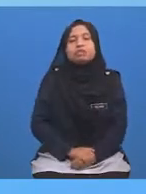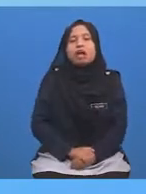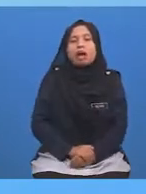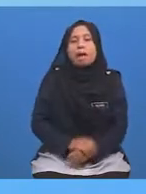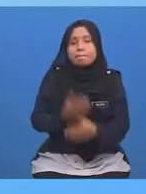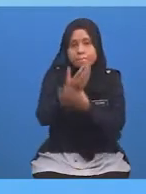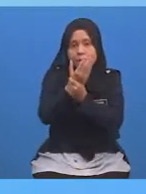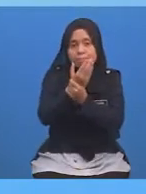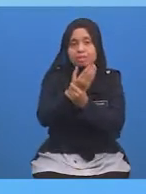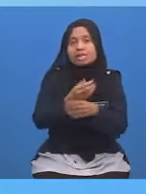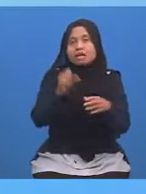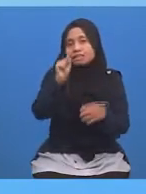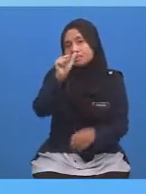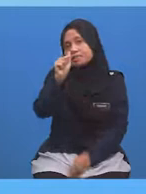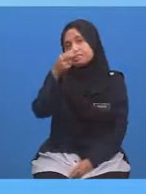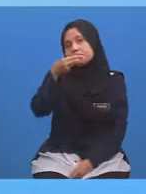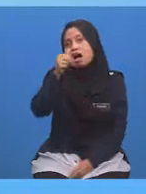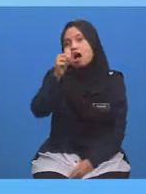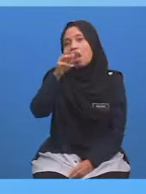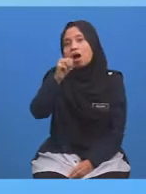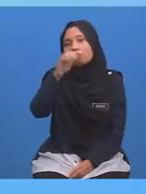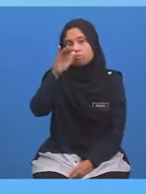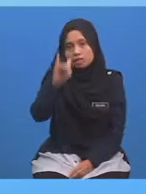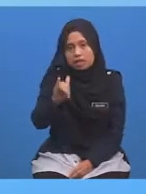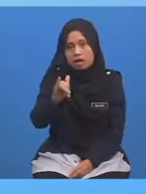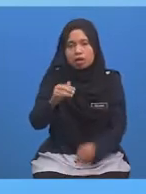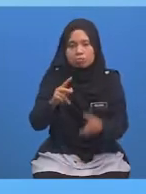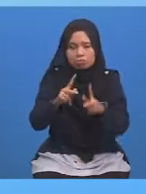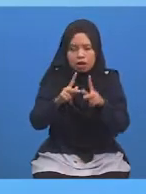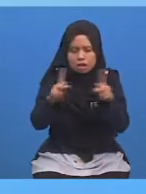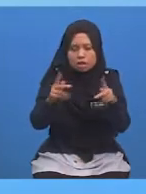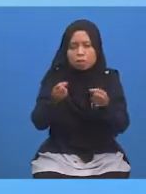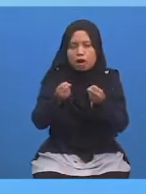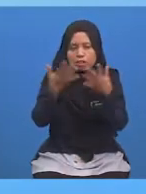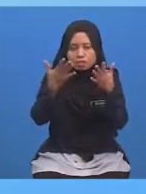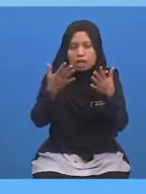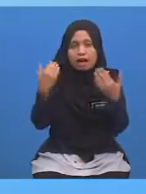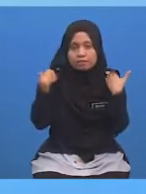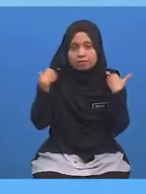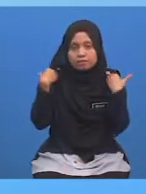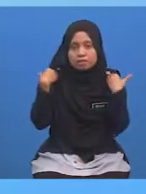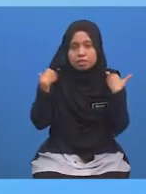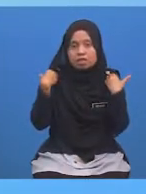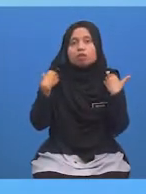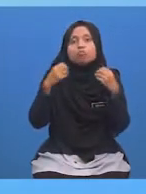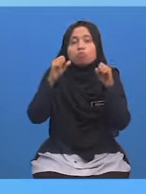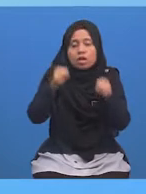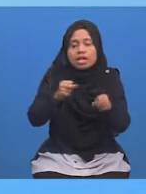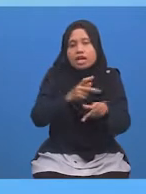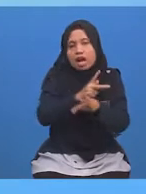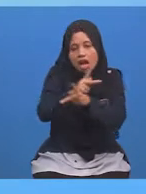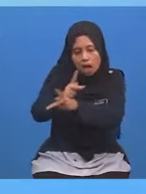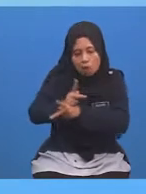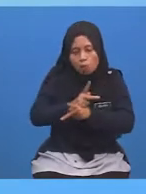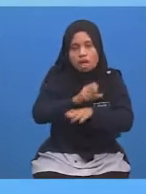Pemegang saham yang memiliki saham syarikat yang paling banyak berhak untuk mengawal